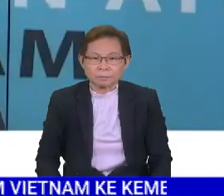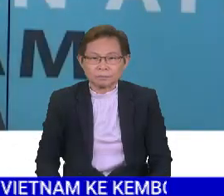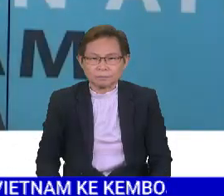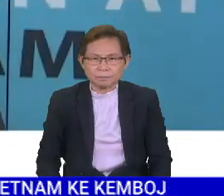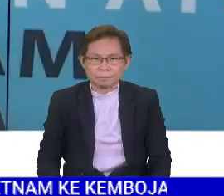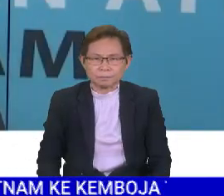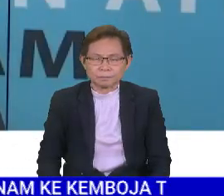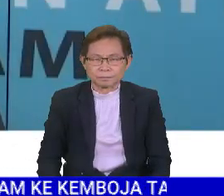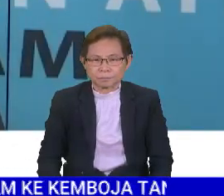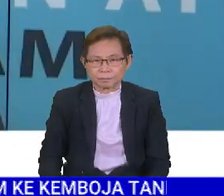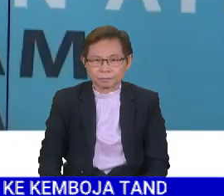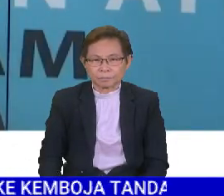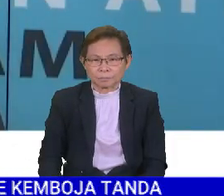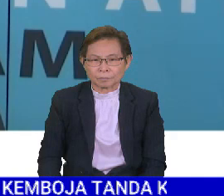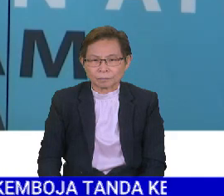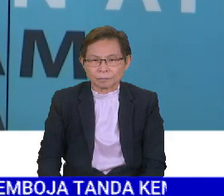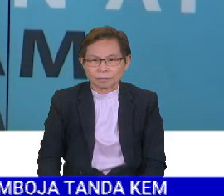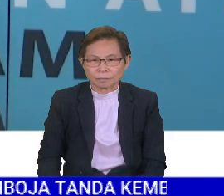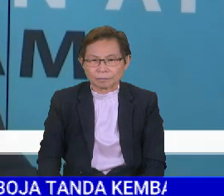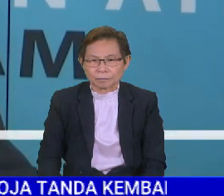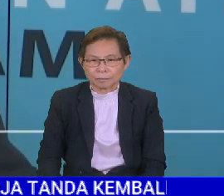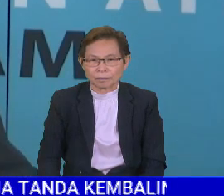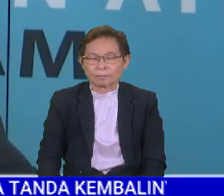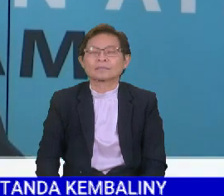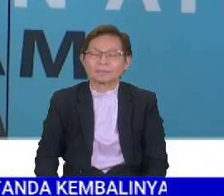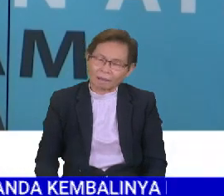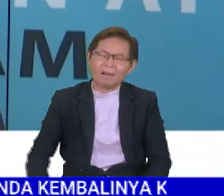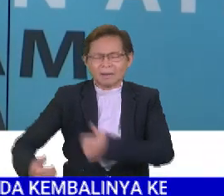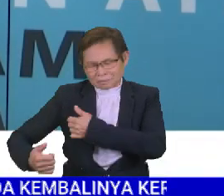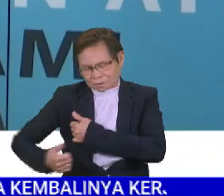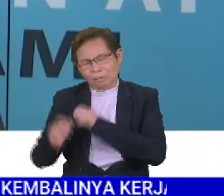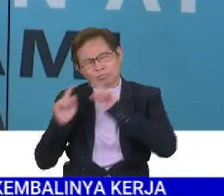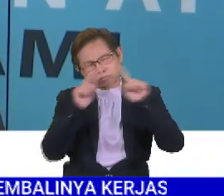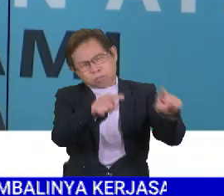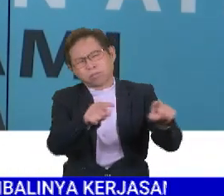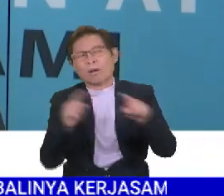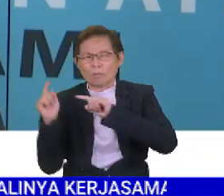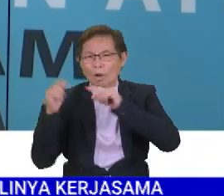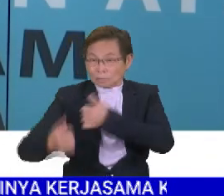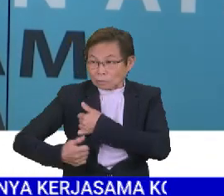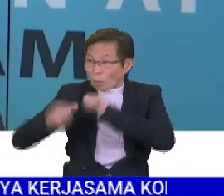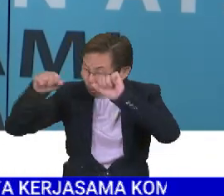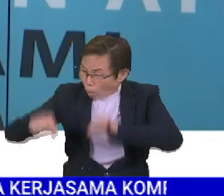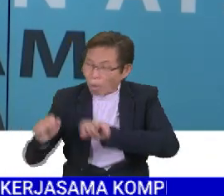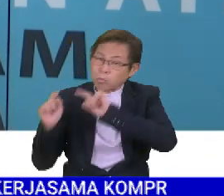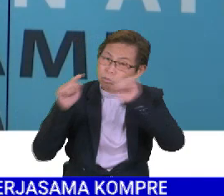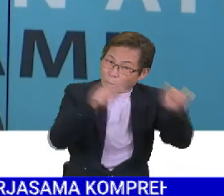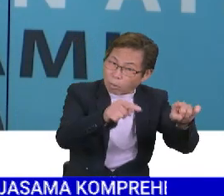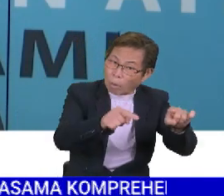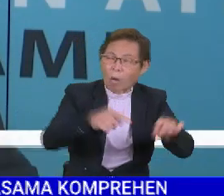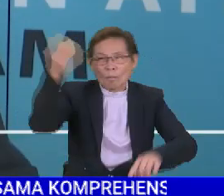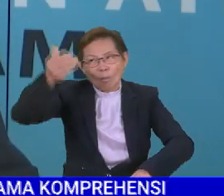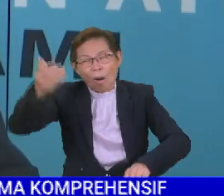Untuk tentera, dia allow, boleh menghadiri ceramah-ceramah tetapi tidak di dalam pakaian